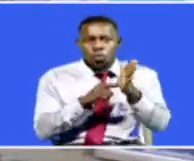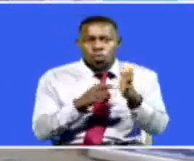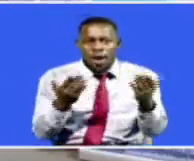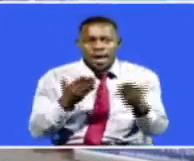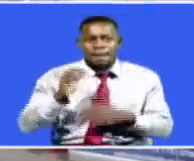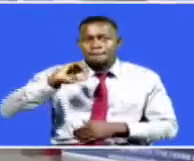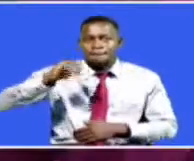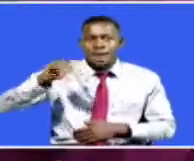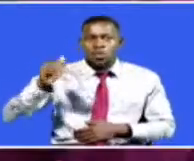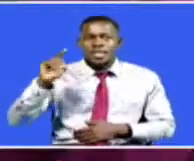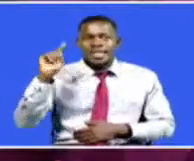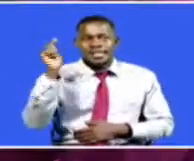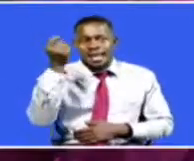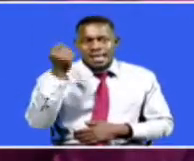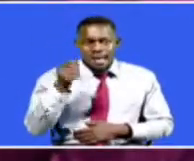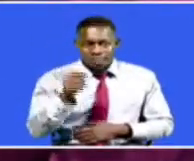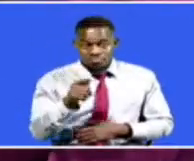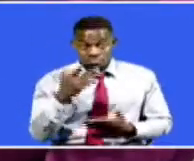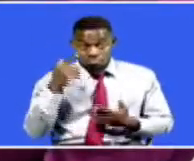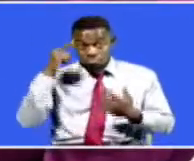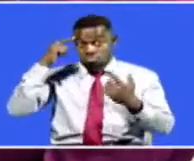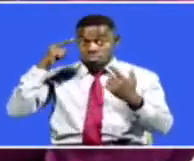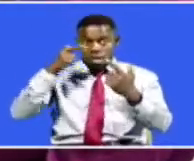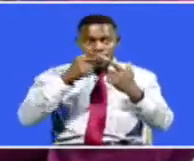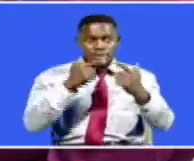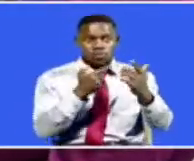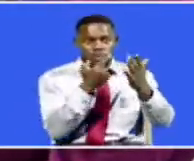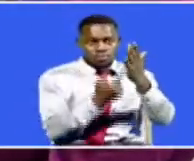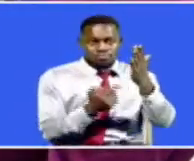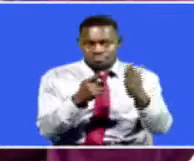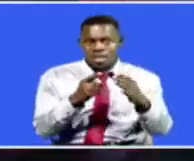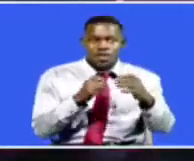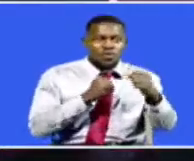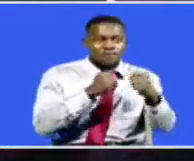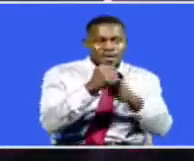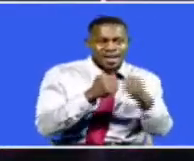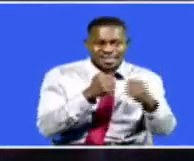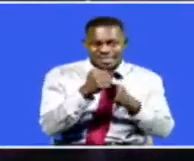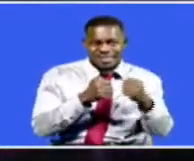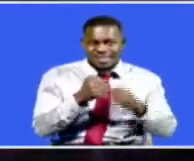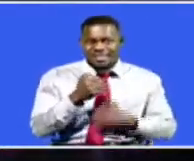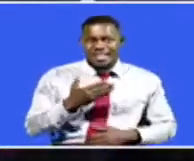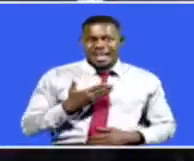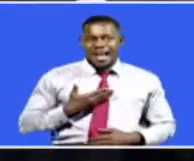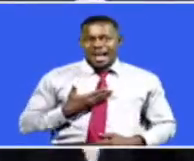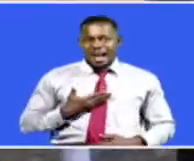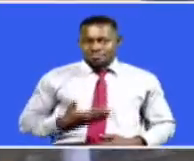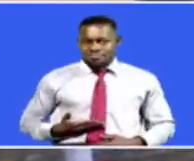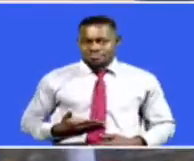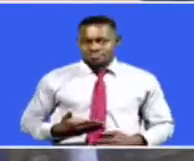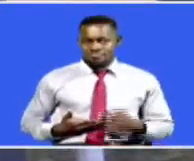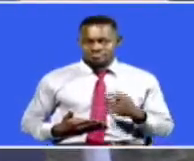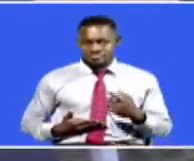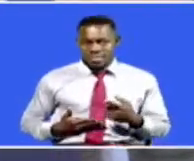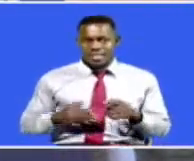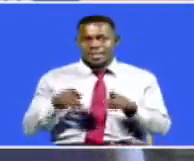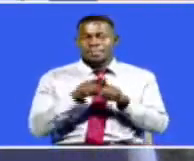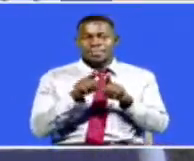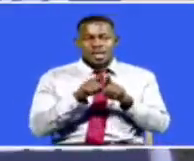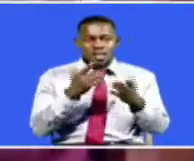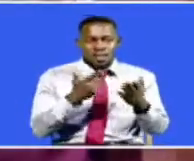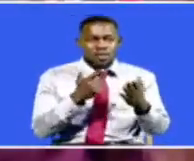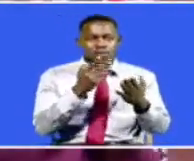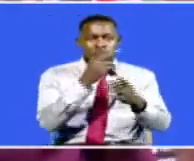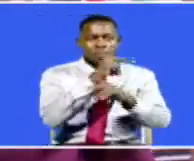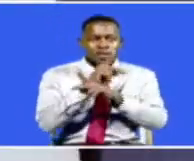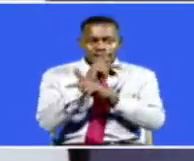Mount Kenya, ambayo yanalenga kubuni mbinu za kukabiliana na matatizo ya hali ya anga na haswa kwenye mazingira.